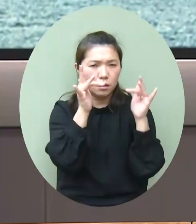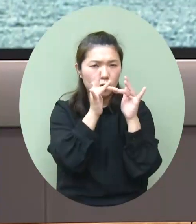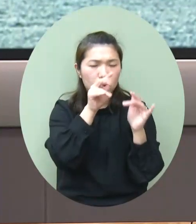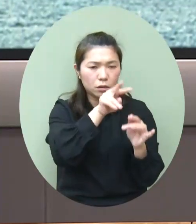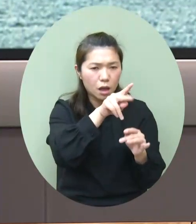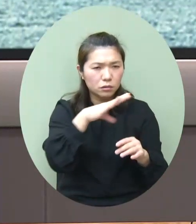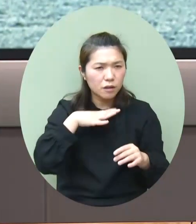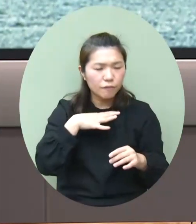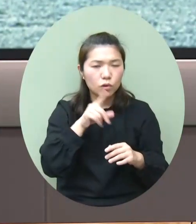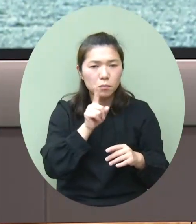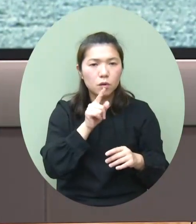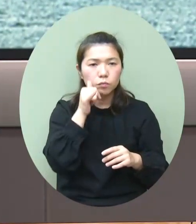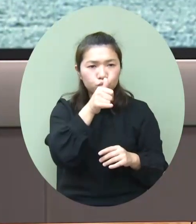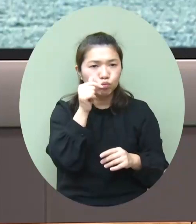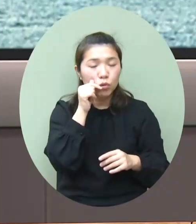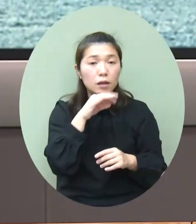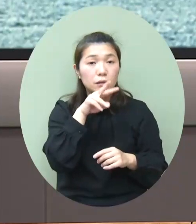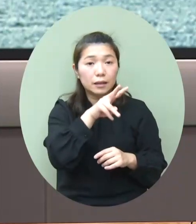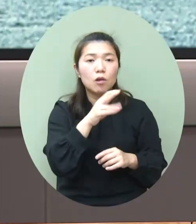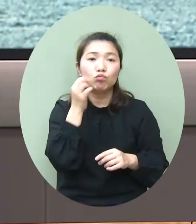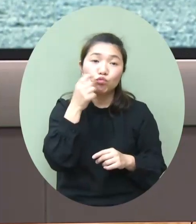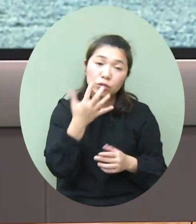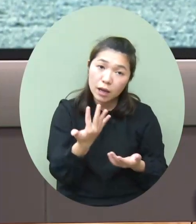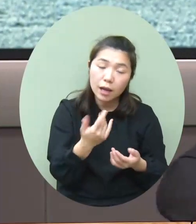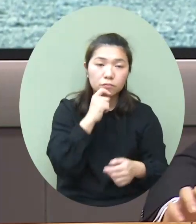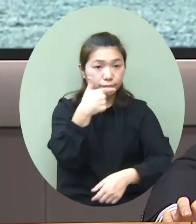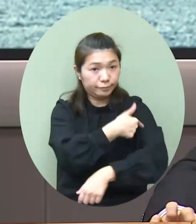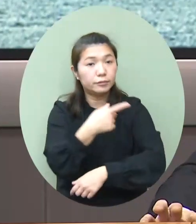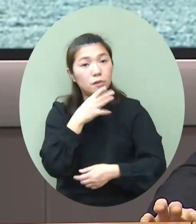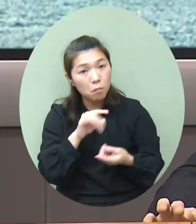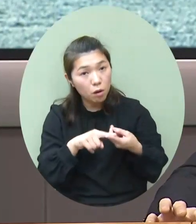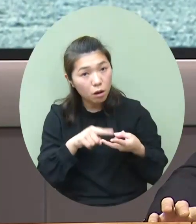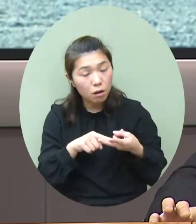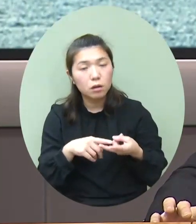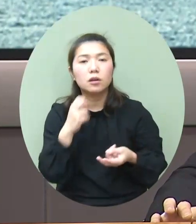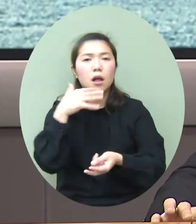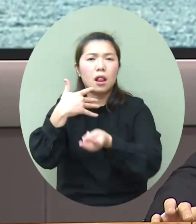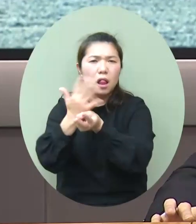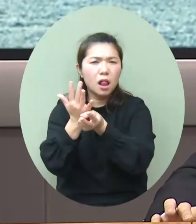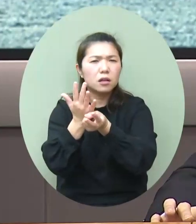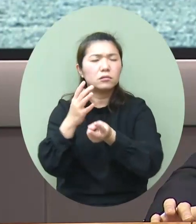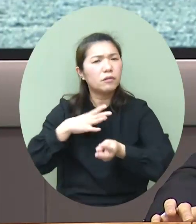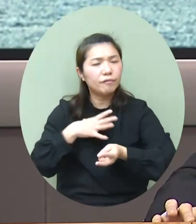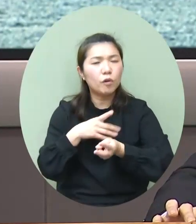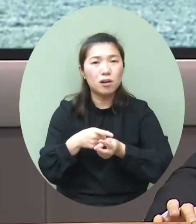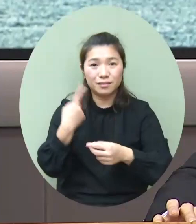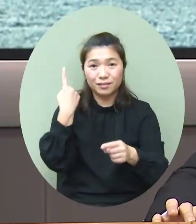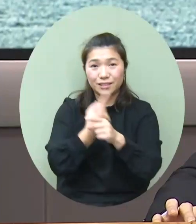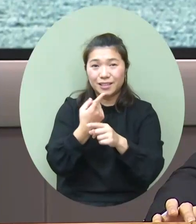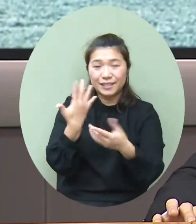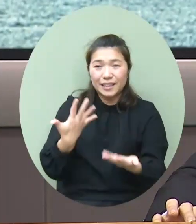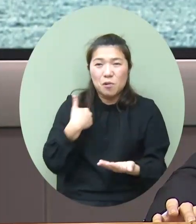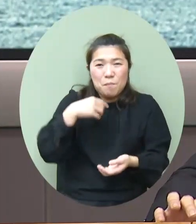据临床的情况，当然有很多因素，有时候要看病人年纪，有没有接种疫苗，还有其他的临